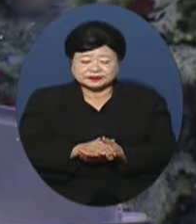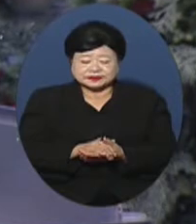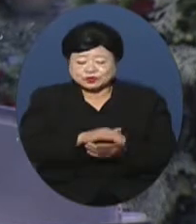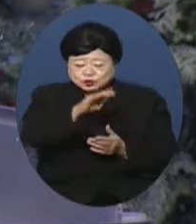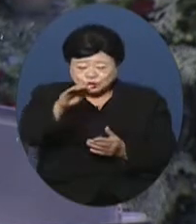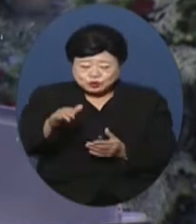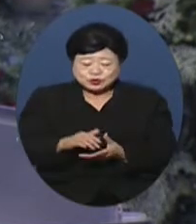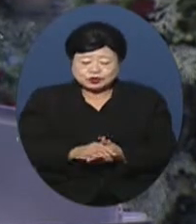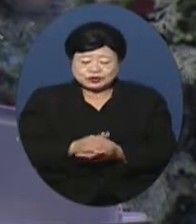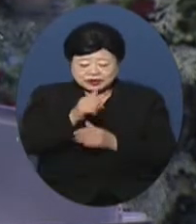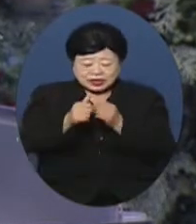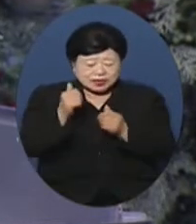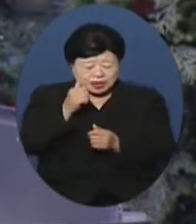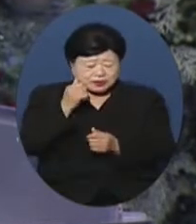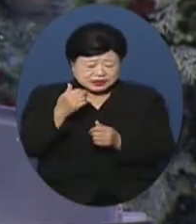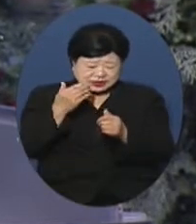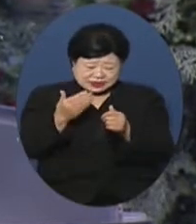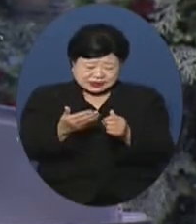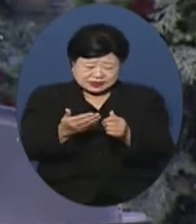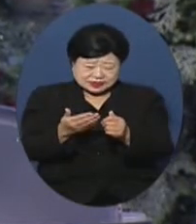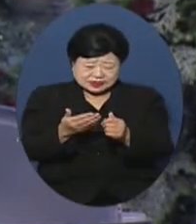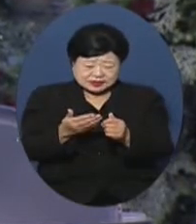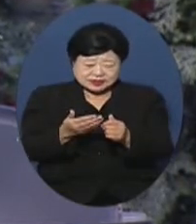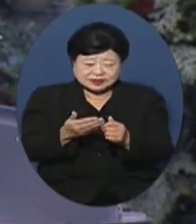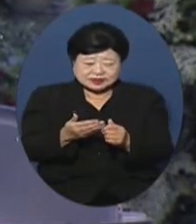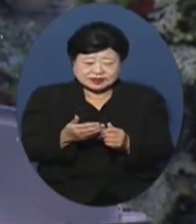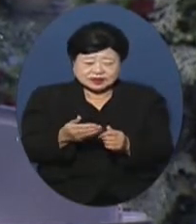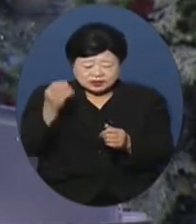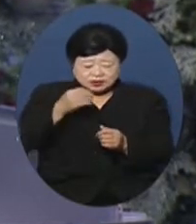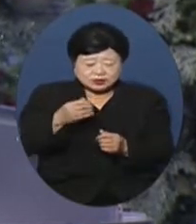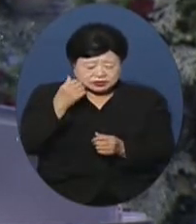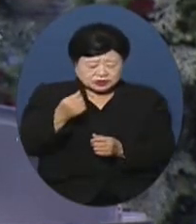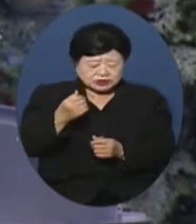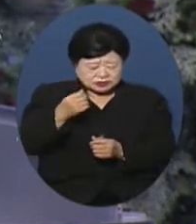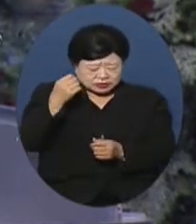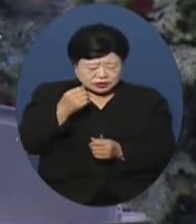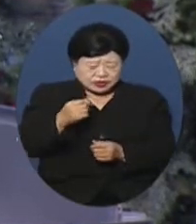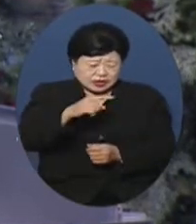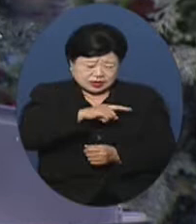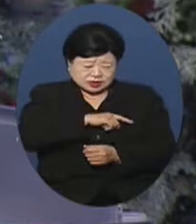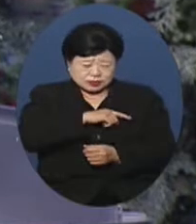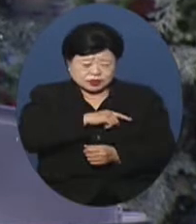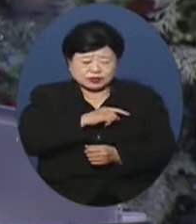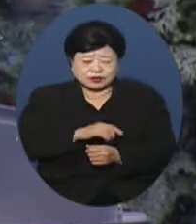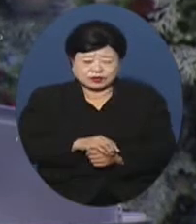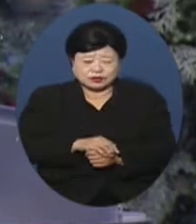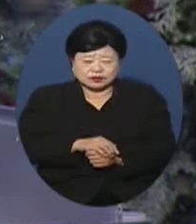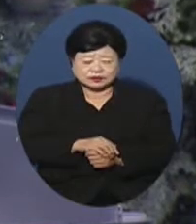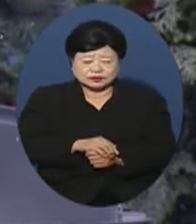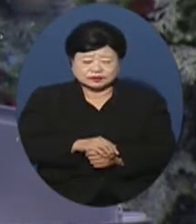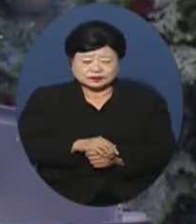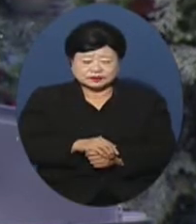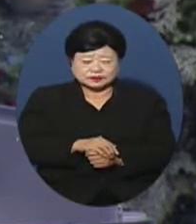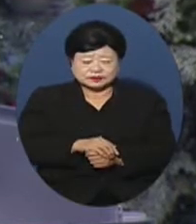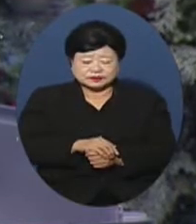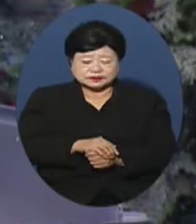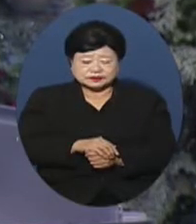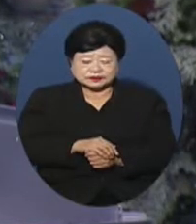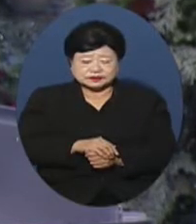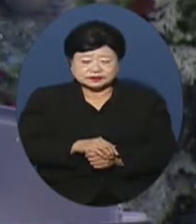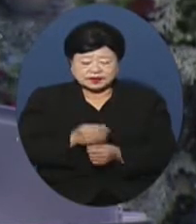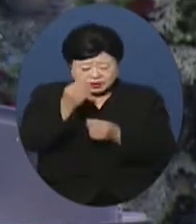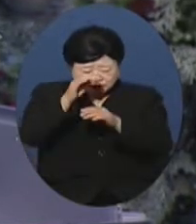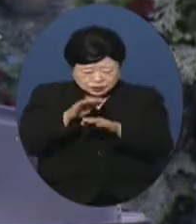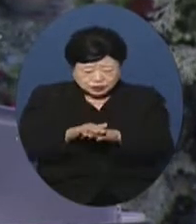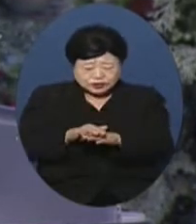우리 하나님 아버지께 써요 20 와 세계와 생지 승률 우리